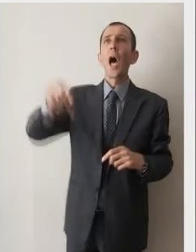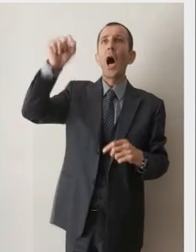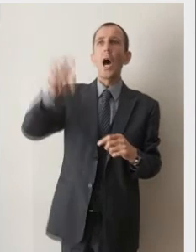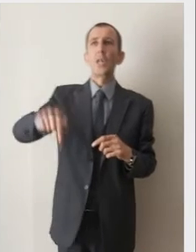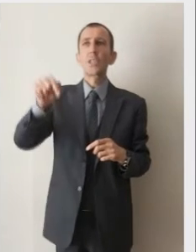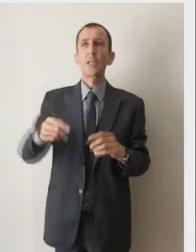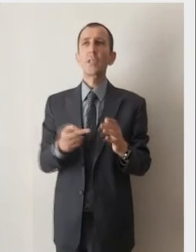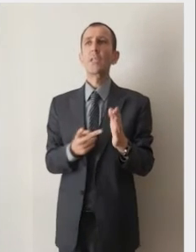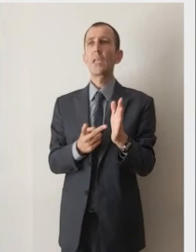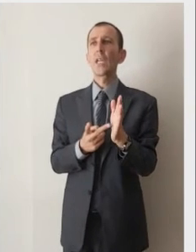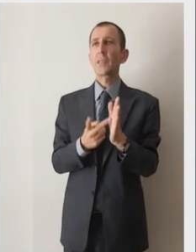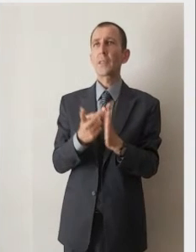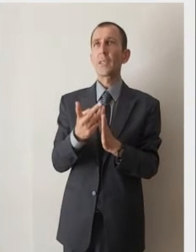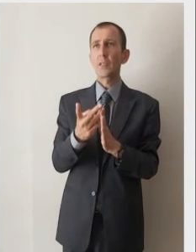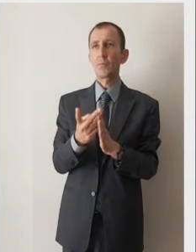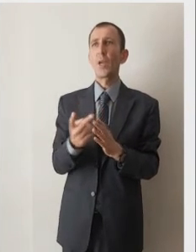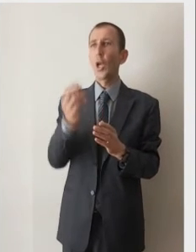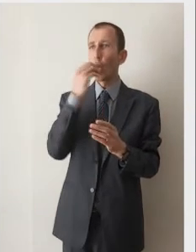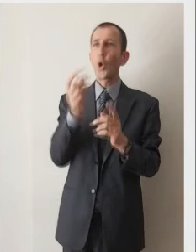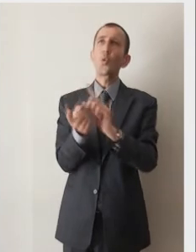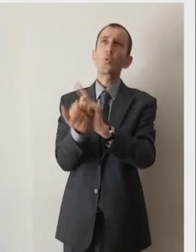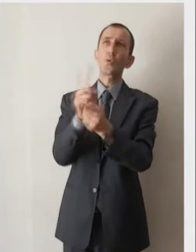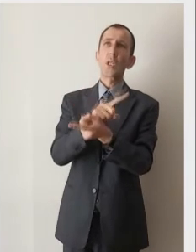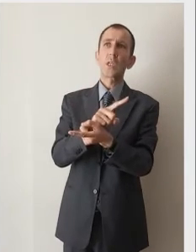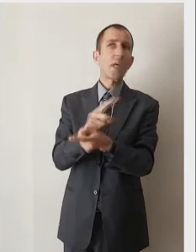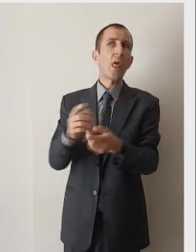Aşağıdaki tarım ürünlerinden hangisi soğuğa dayanıklıdır?